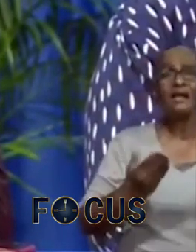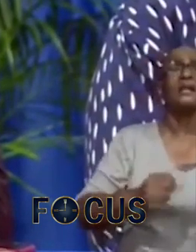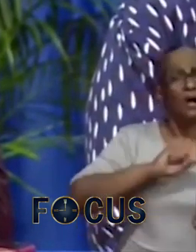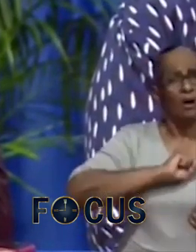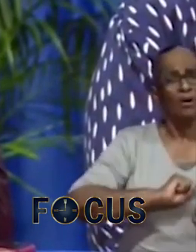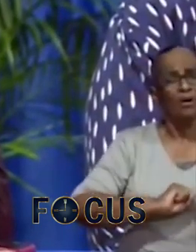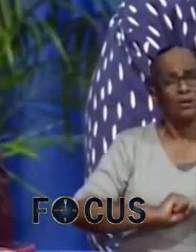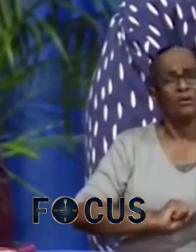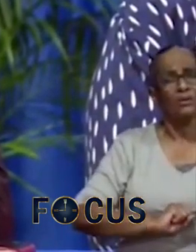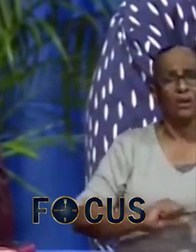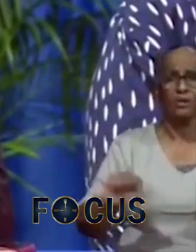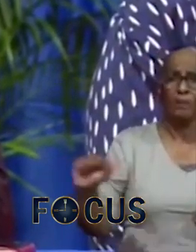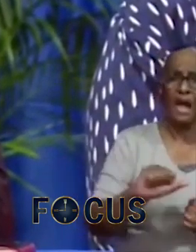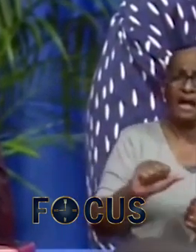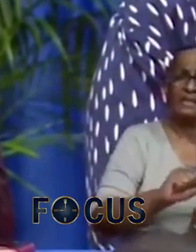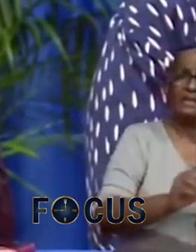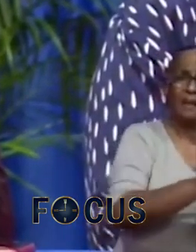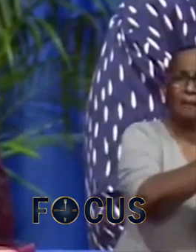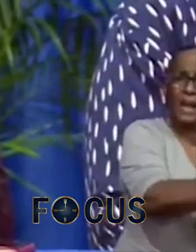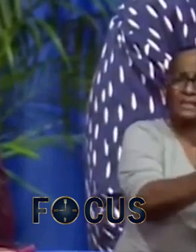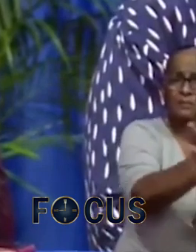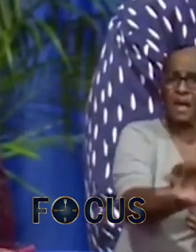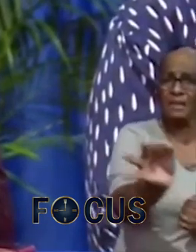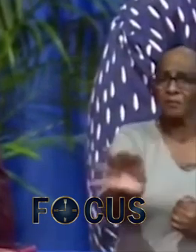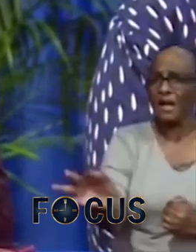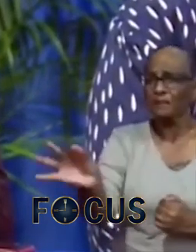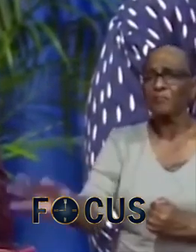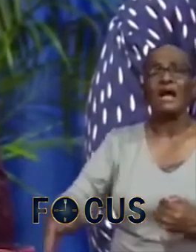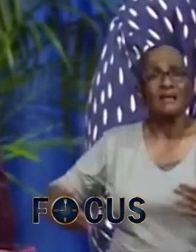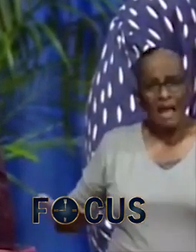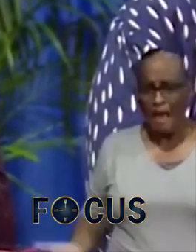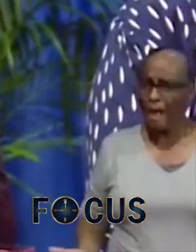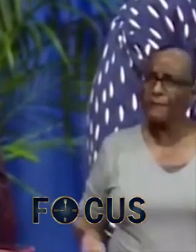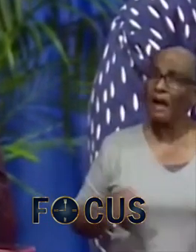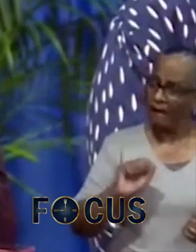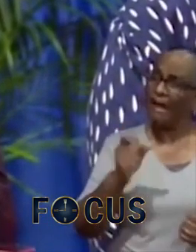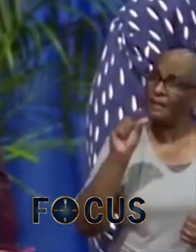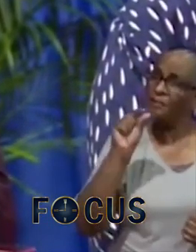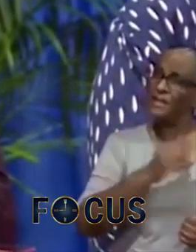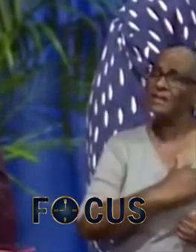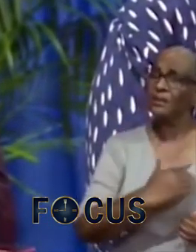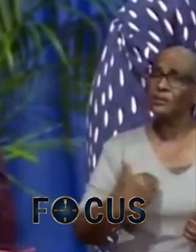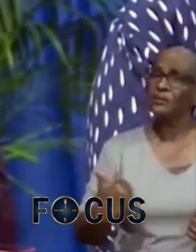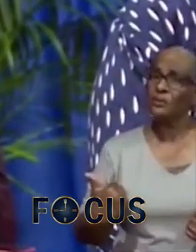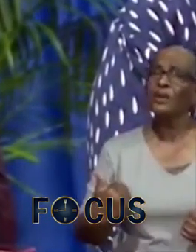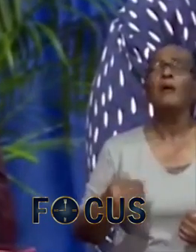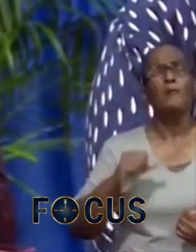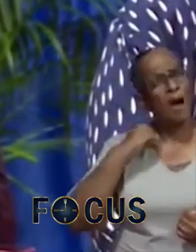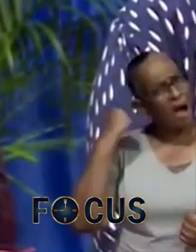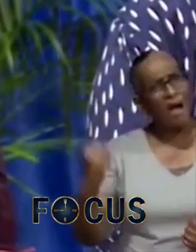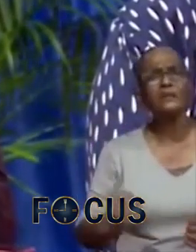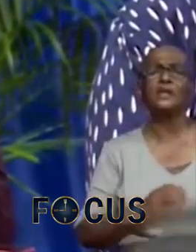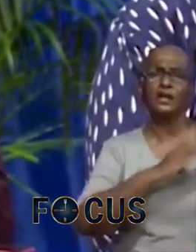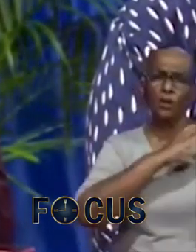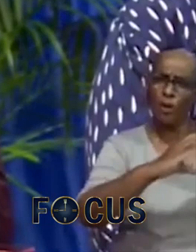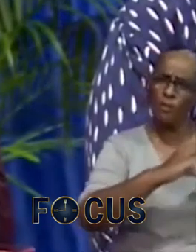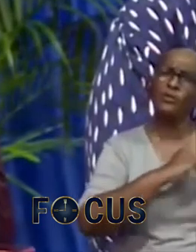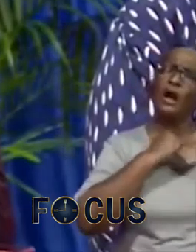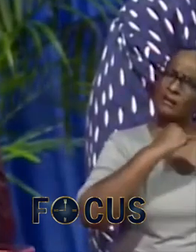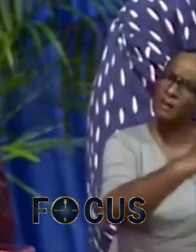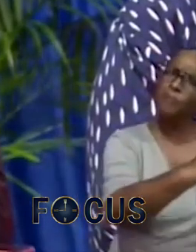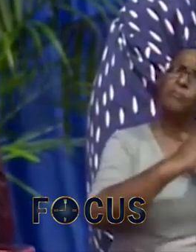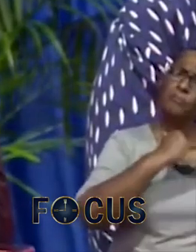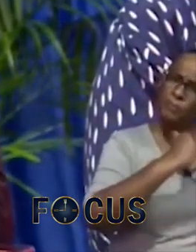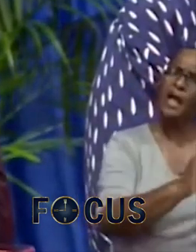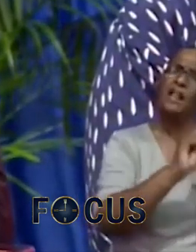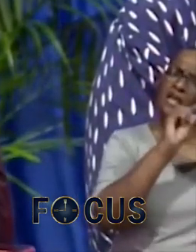naar heel veel andere plaatsen tegelijkertijd. En het kan even duren, maar er wordt wel altijd gecommuniceerd met de mensen op de een of